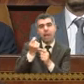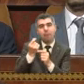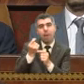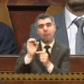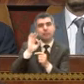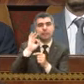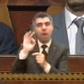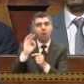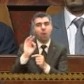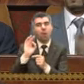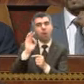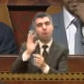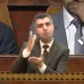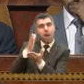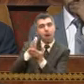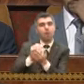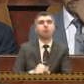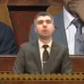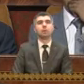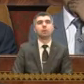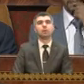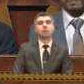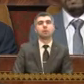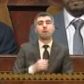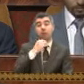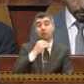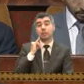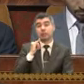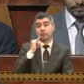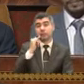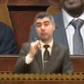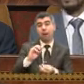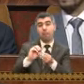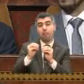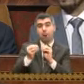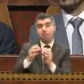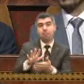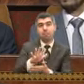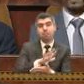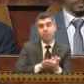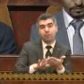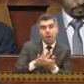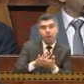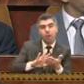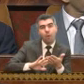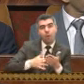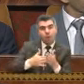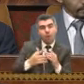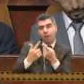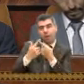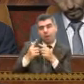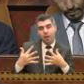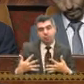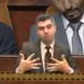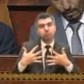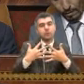ومناسبة. سيد الوزير، لابد من الاستمرار في حل إشكاليات هذا القطاع في إطار مقاربة شمولية وتشاركية من